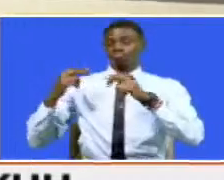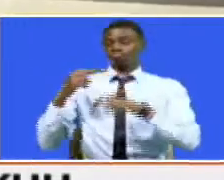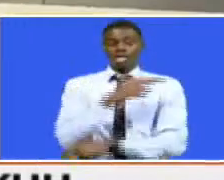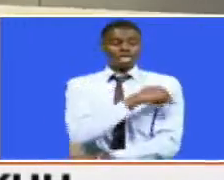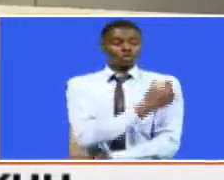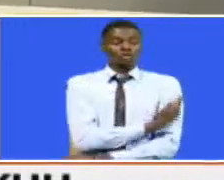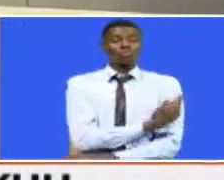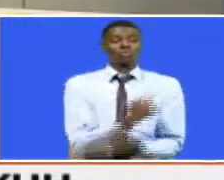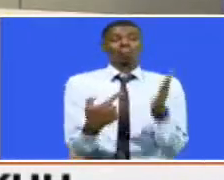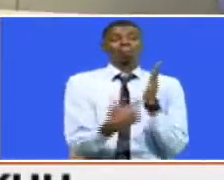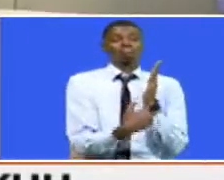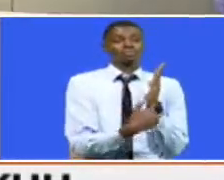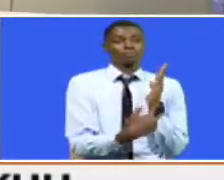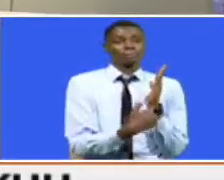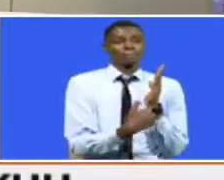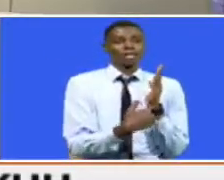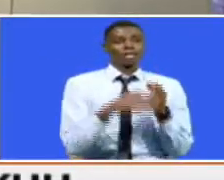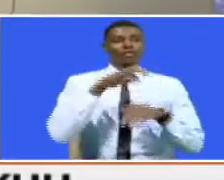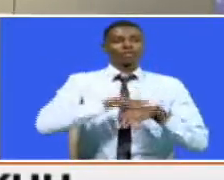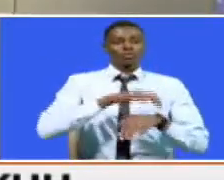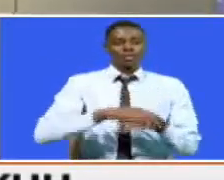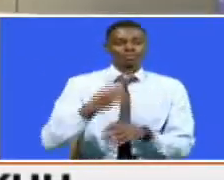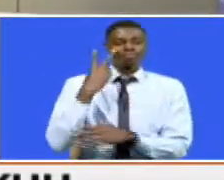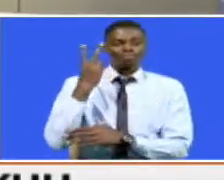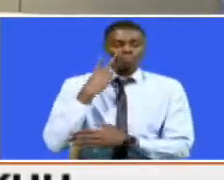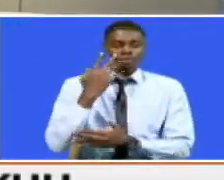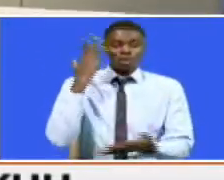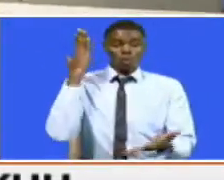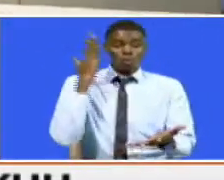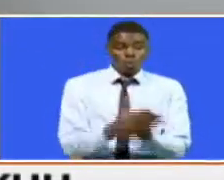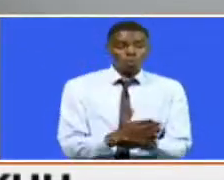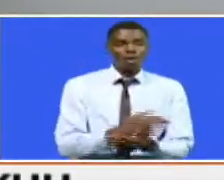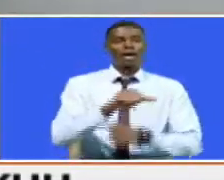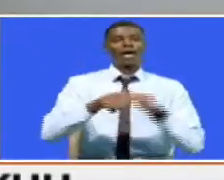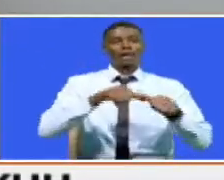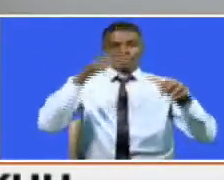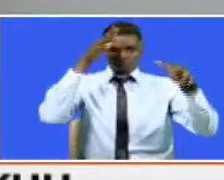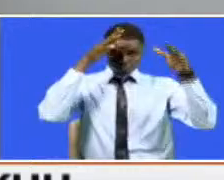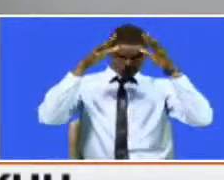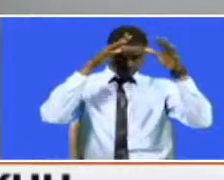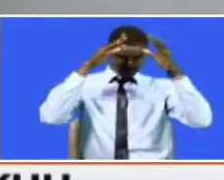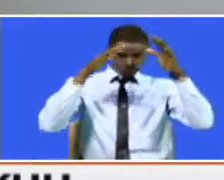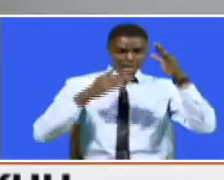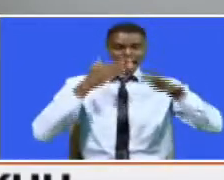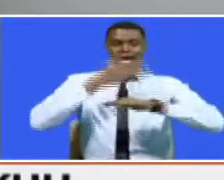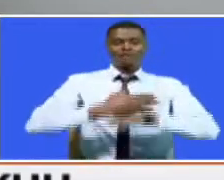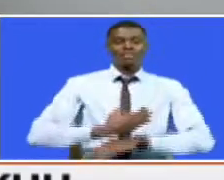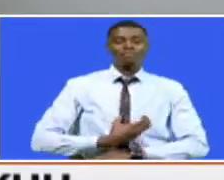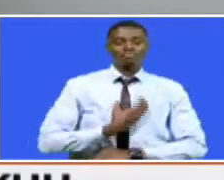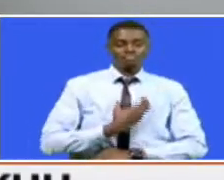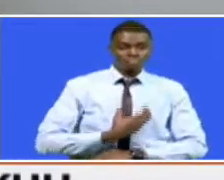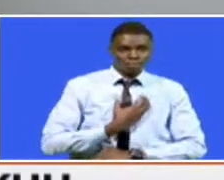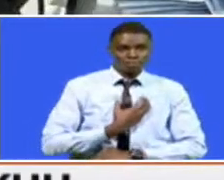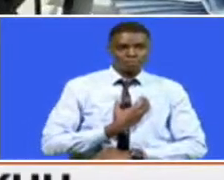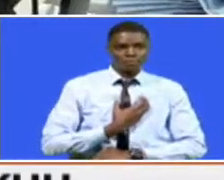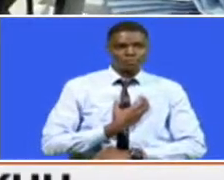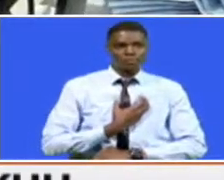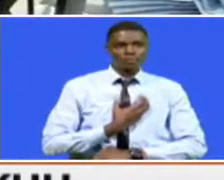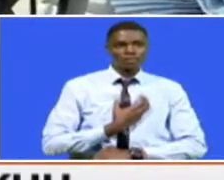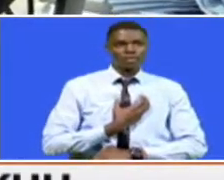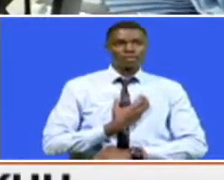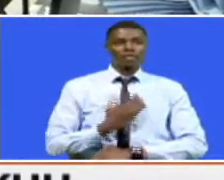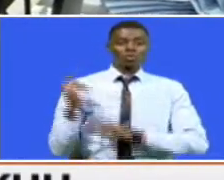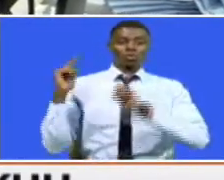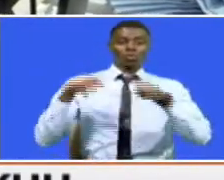hospitali ya kisasa kupata taswira ya hali ya uvumbuzi nchini kabla ya ziara ya Rais William Ruto ya maeneo hayo